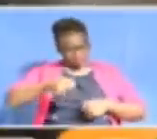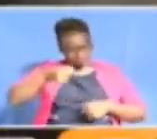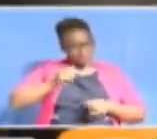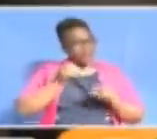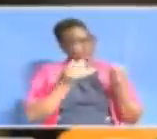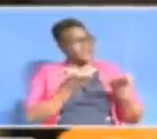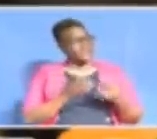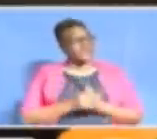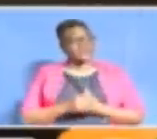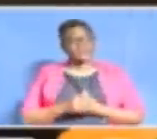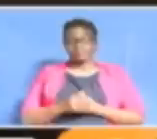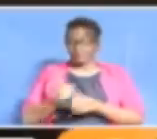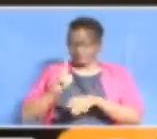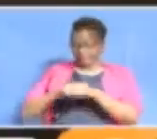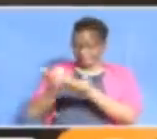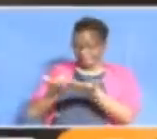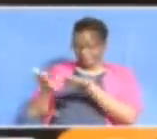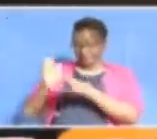mzuri,